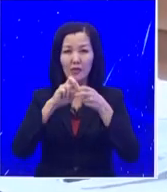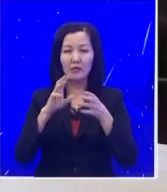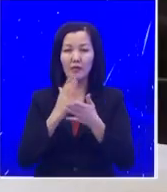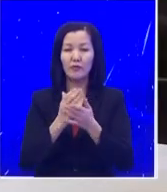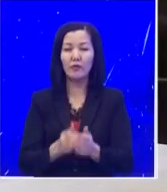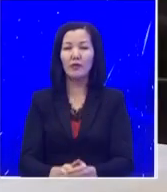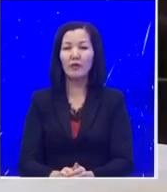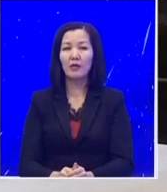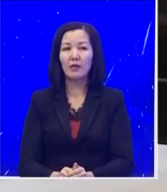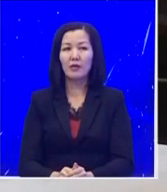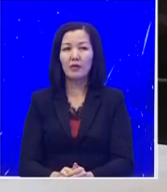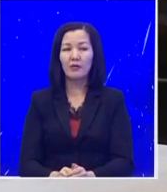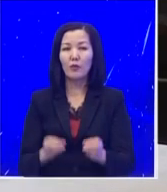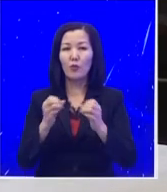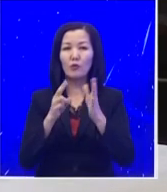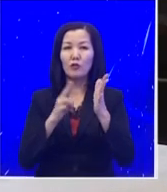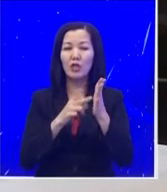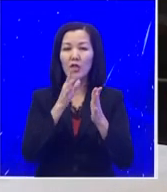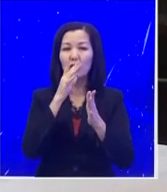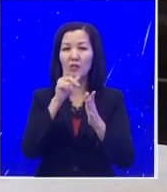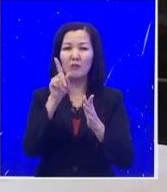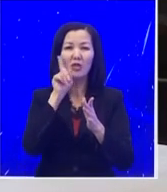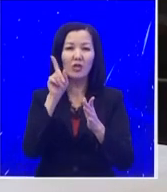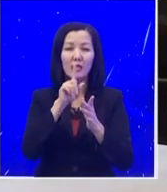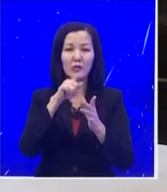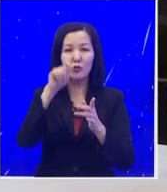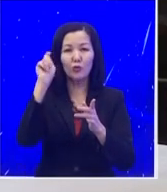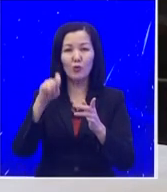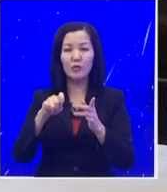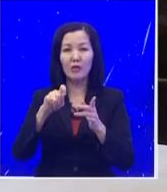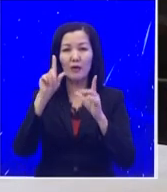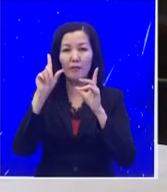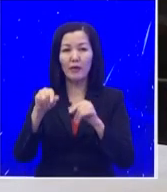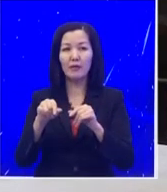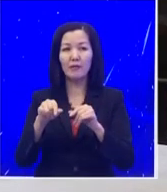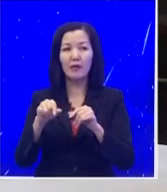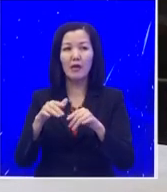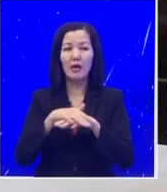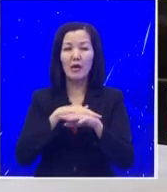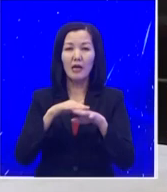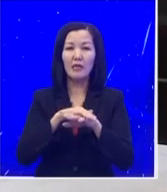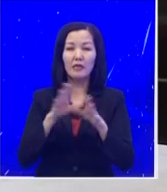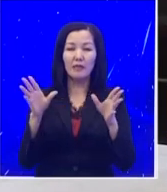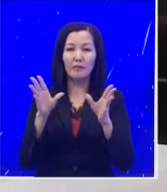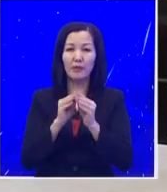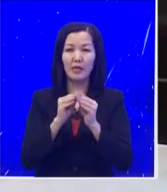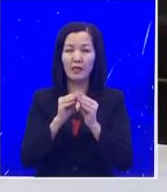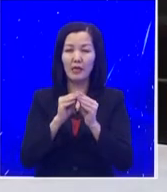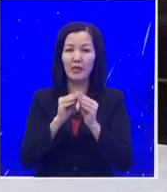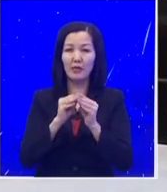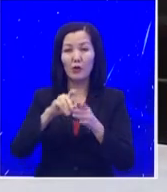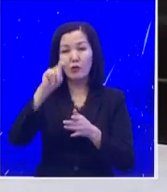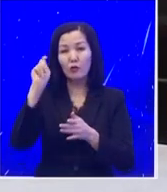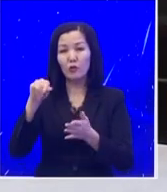тұр. 17 жасымда бардым. Барғанда олмен сұранып кеткен жоқпын, жұрттың бәрі кетіп отқасын. Халқалай